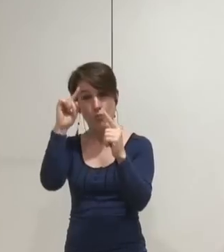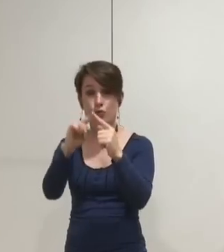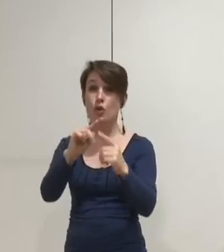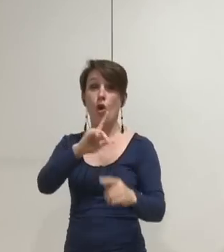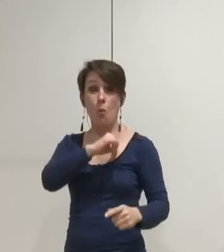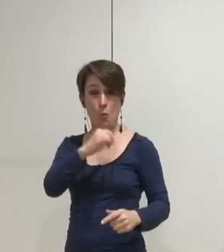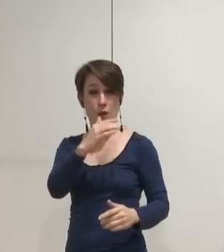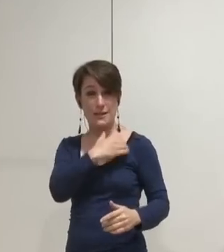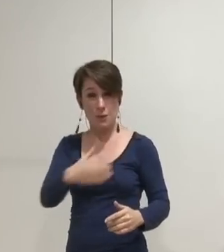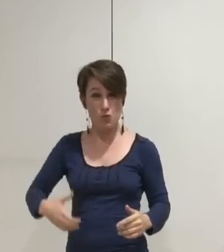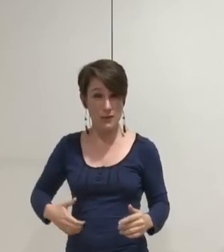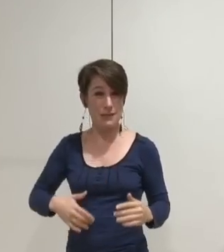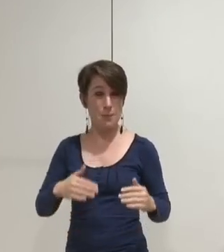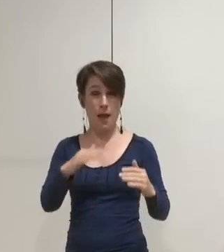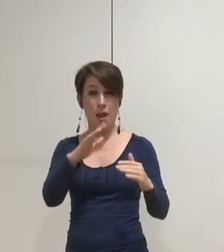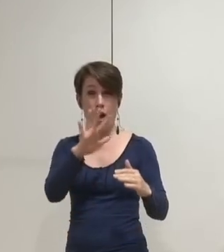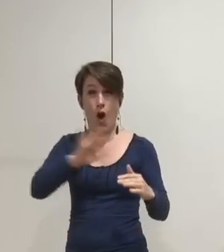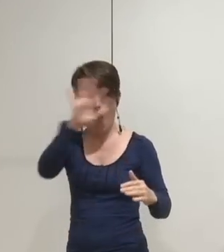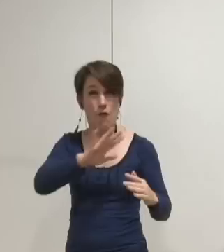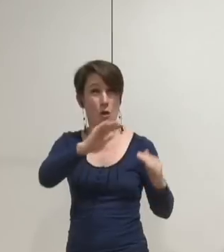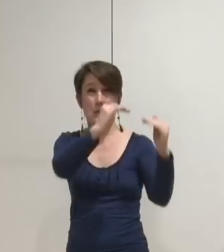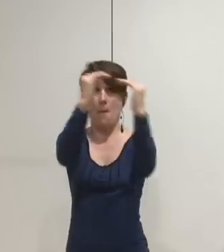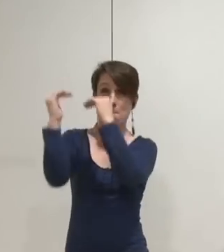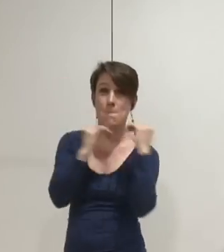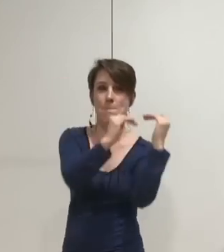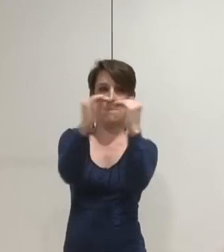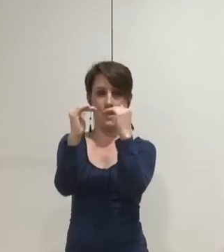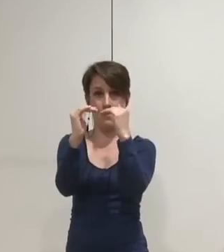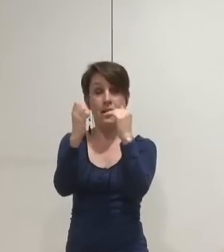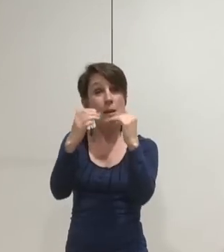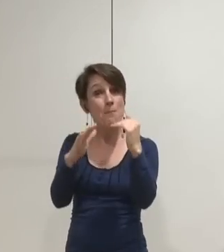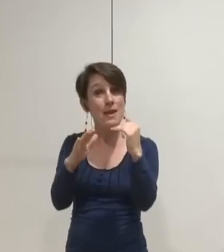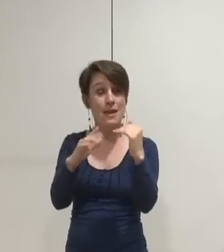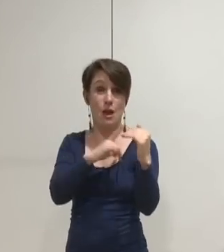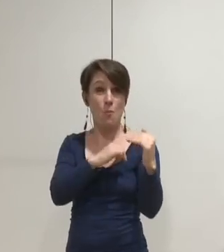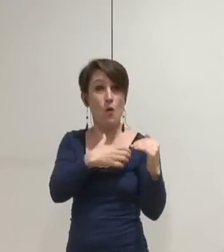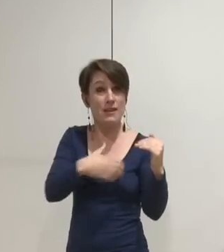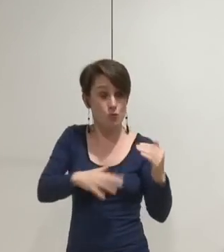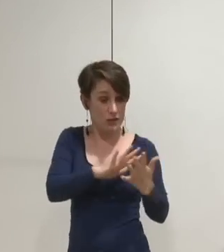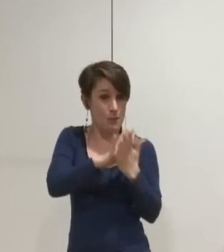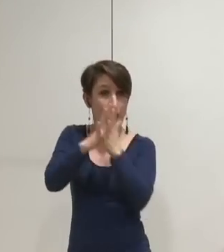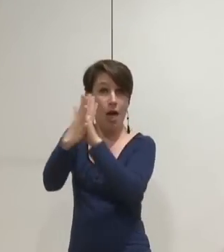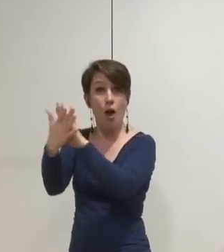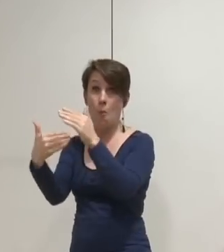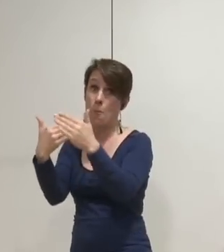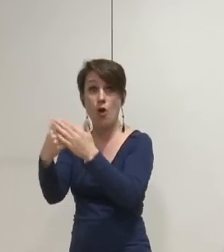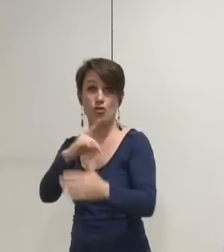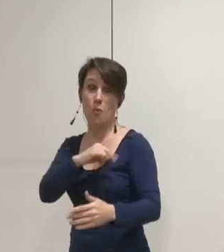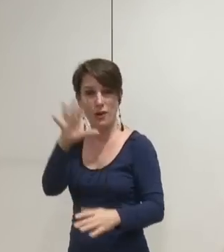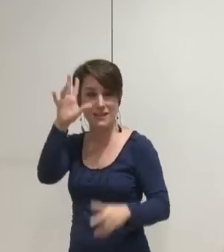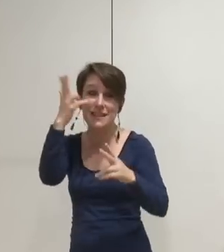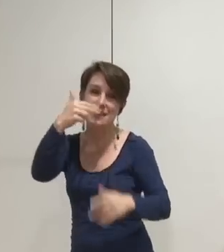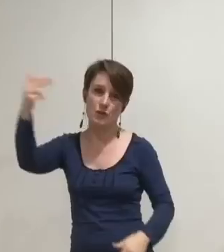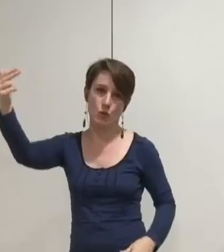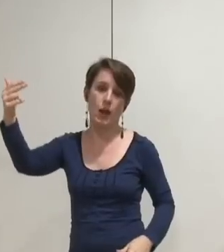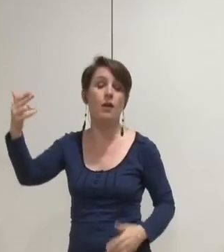se ressemblent mais plus problématiquement les PM ressemblent au PN c'est ça que j'ai dit ce pauvre chevenénement en 99 ne pouvait sans